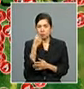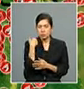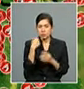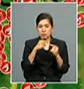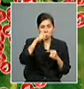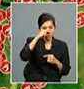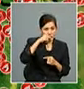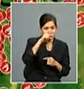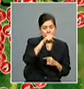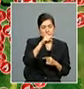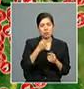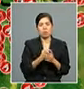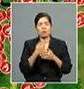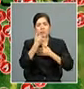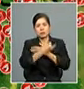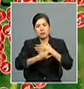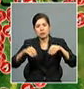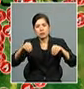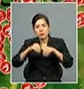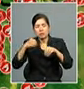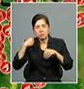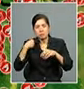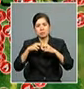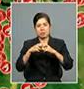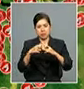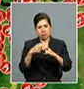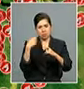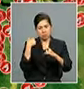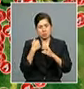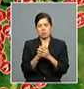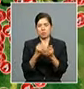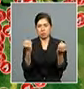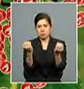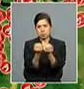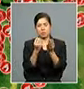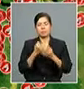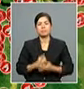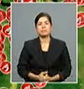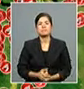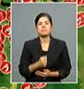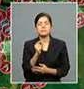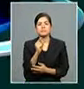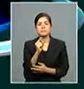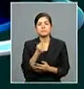และเพื่อนบ้านได้เริ่มขึ้นแล้วเตรียมเจอกับมลพิษทางอากาศจากหมอกควันไฟในไม่ช้านี้ด้วยนะครับ